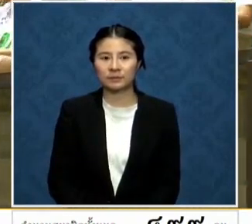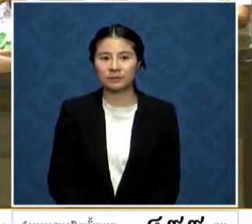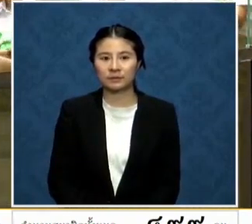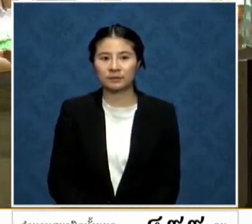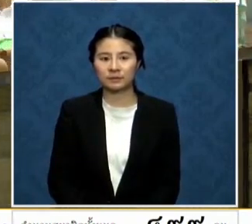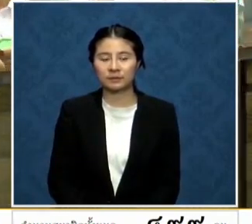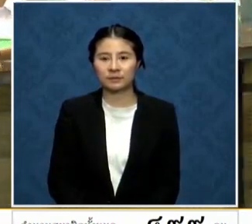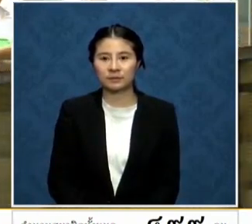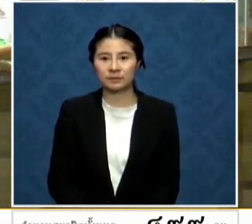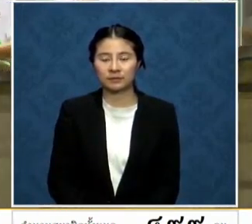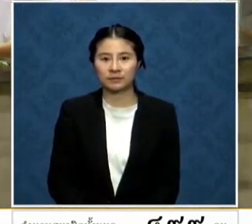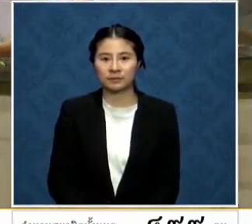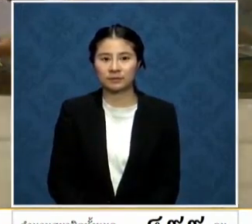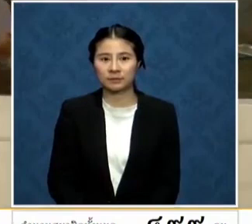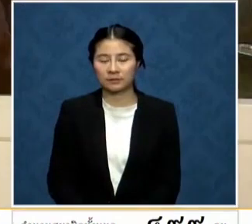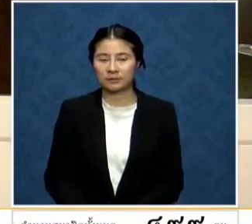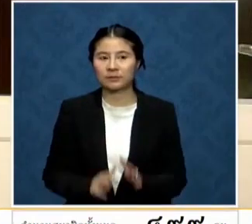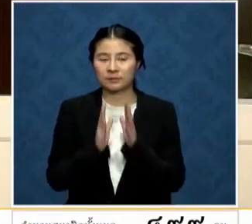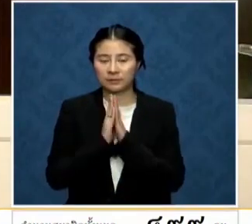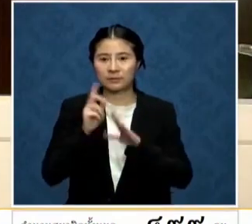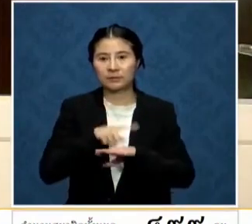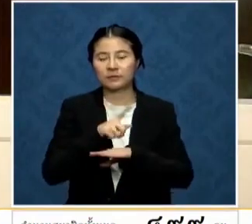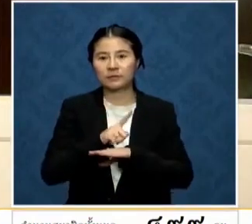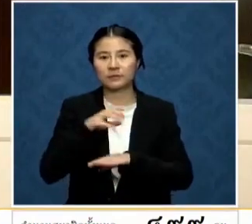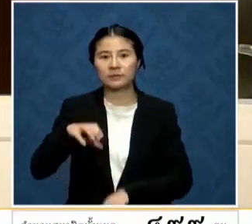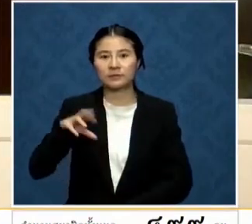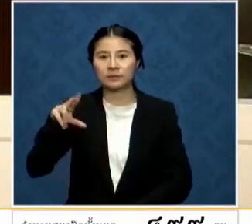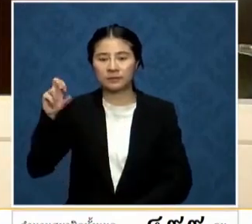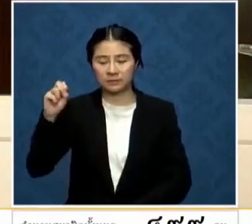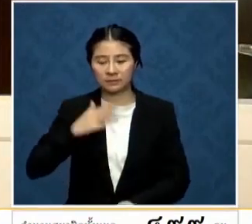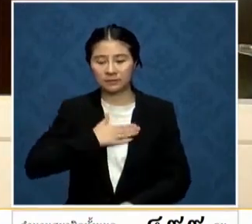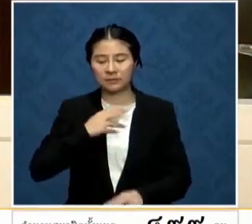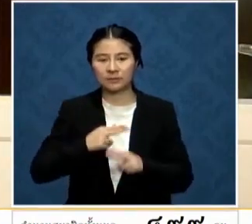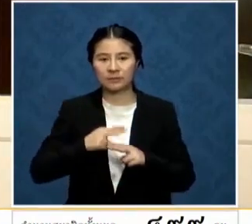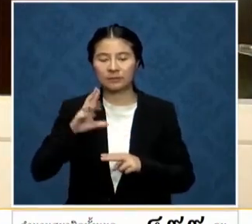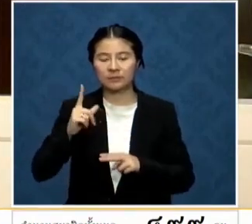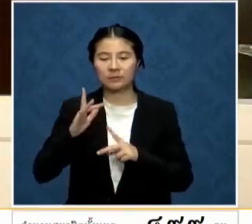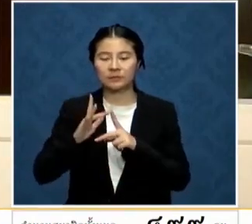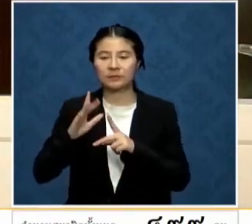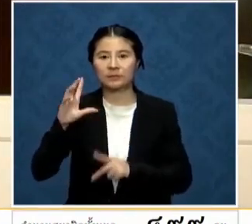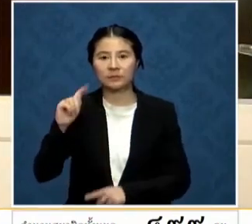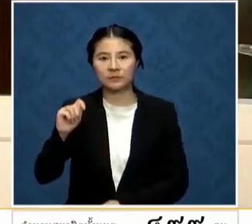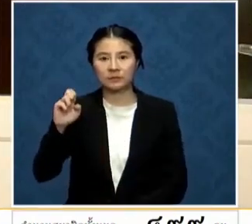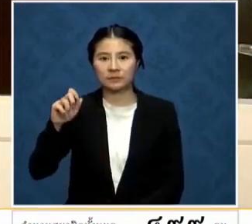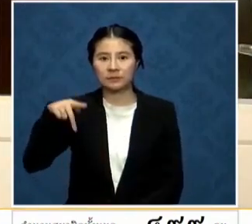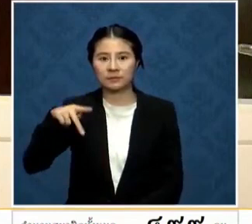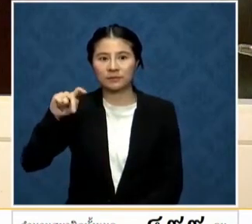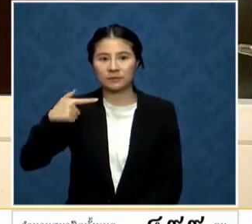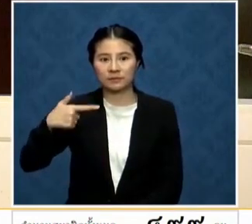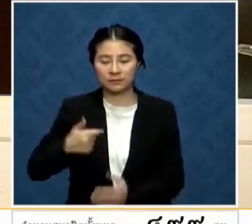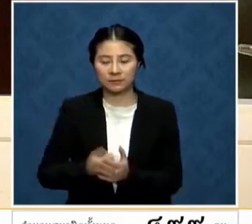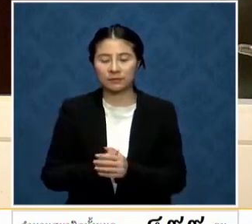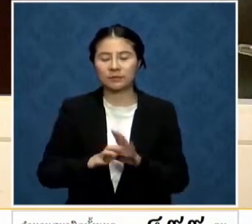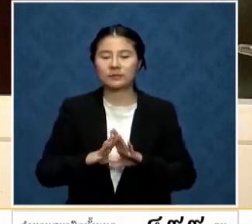ครับกราบเรียนประธานสภาผู้แทนราษฎรที่เคารพผมชุติพงษ์พิพพิญโญสมาชิกสภาผู้แทนราษฎรจังหวัด